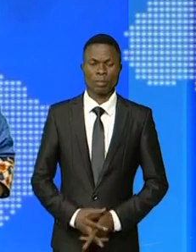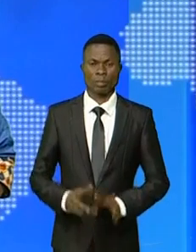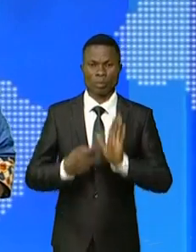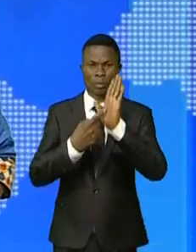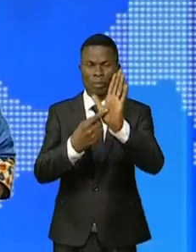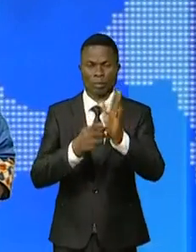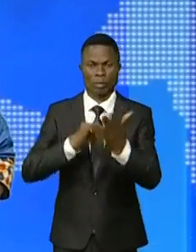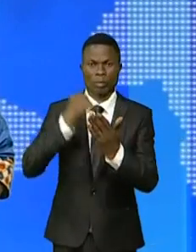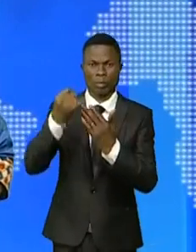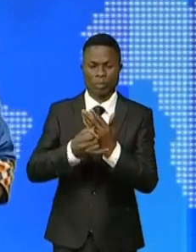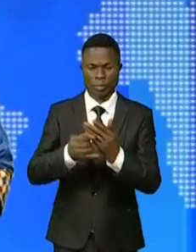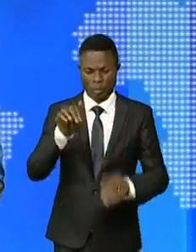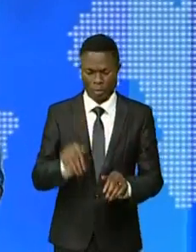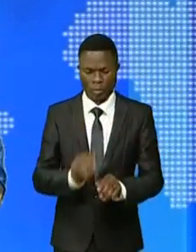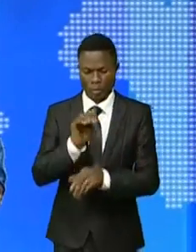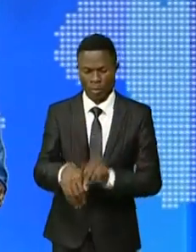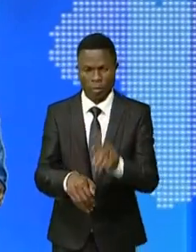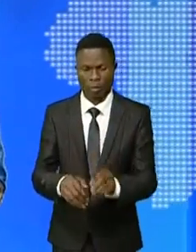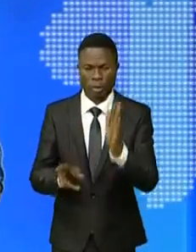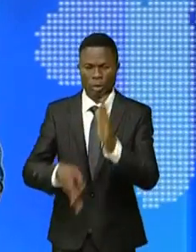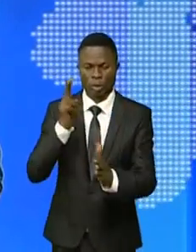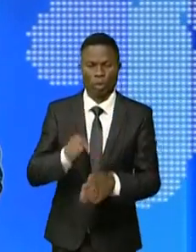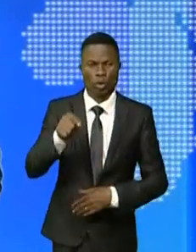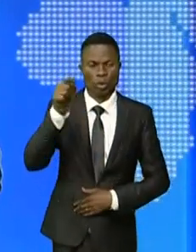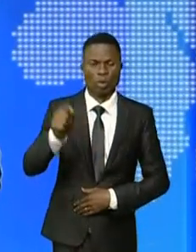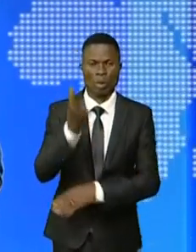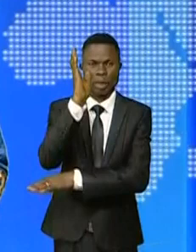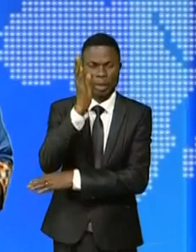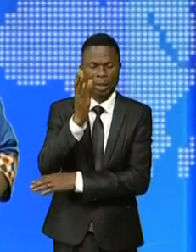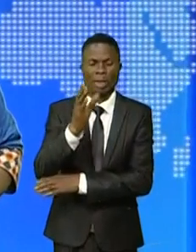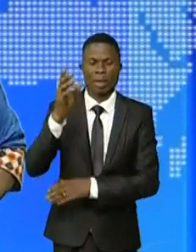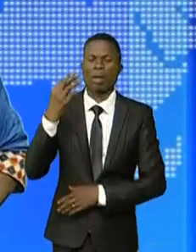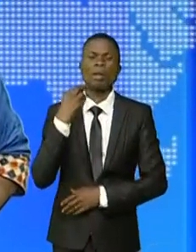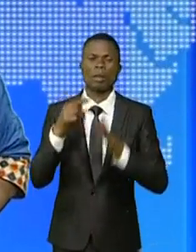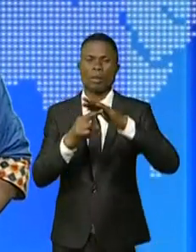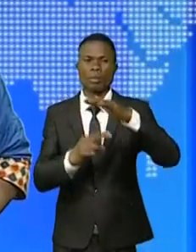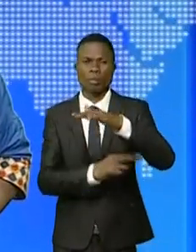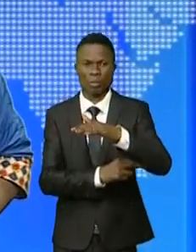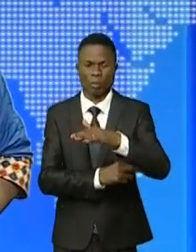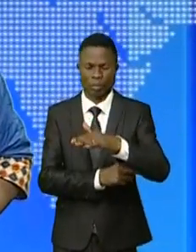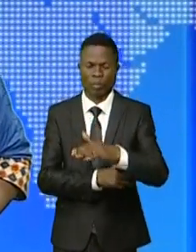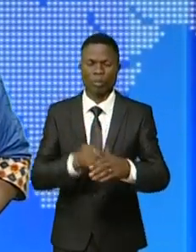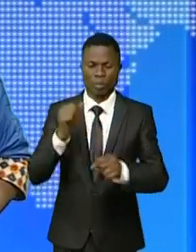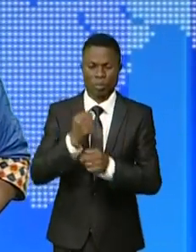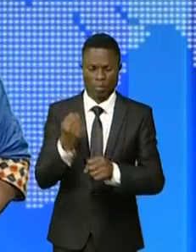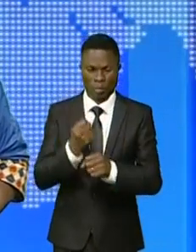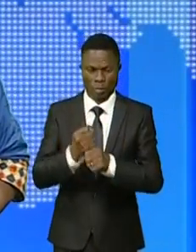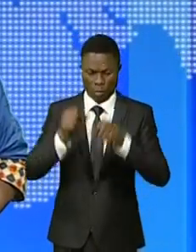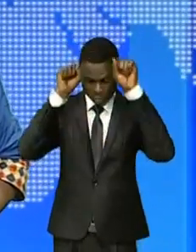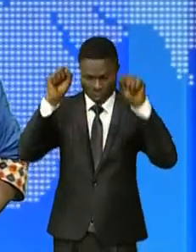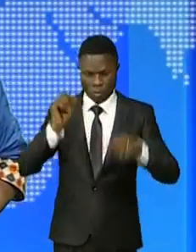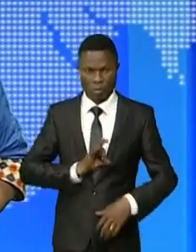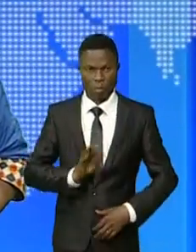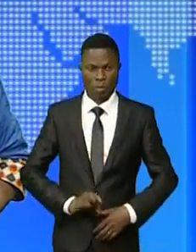Présentation du projet de la plantation de 12 millions d'arbres au Congo. Ce projet est l'œuvre environnementale de la présidence de la